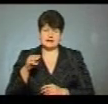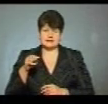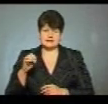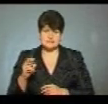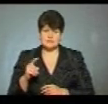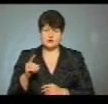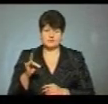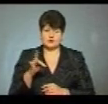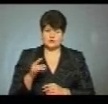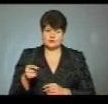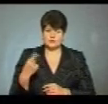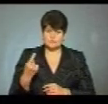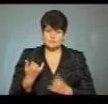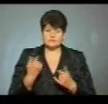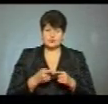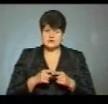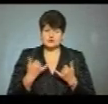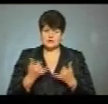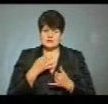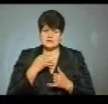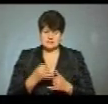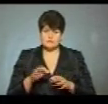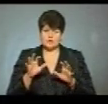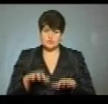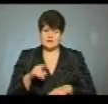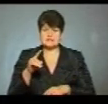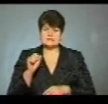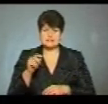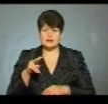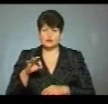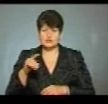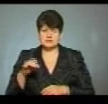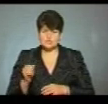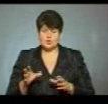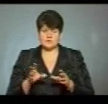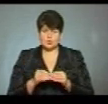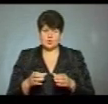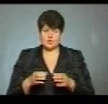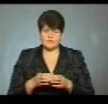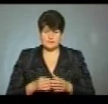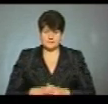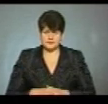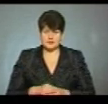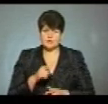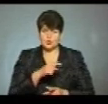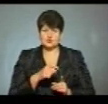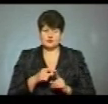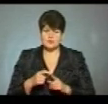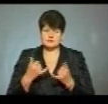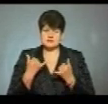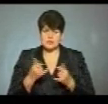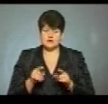області. Про це сьогодні нам розповів голова Залозецької об'єднаної територіальної громади Любомир Фесик. За його словами,